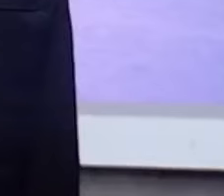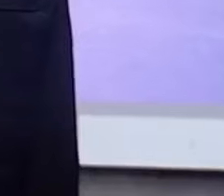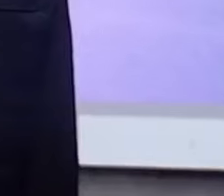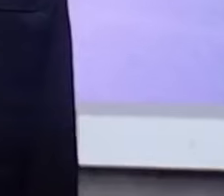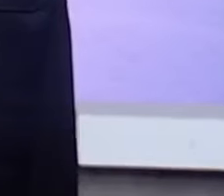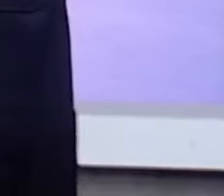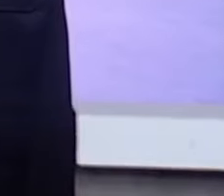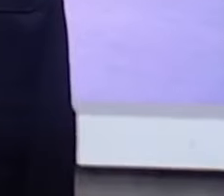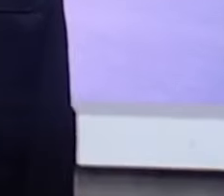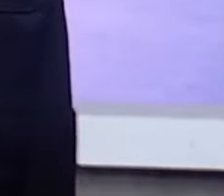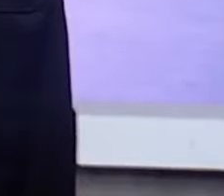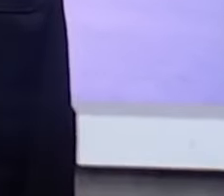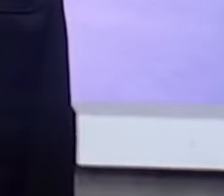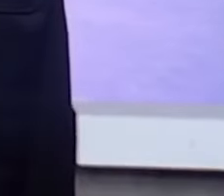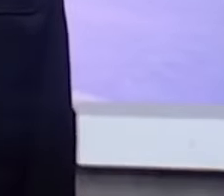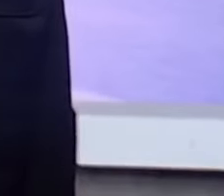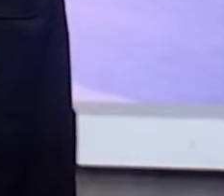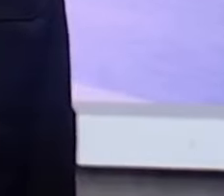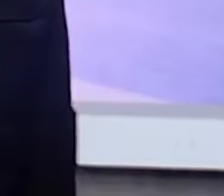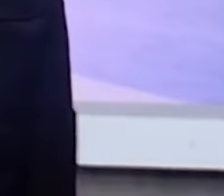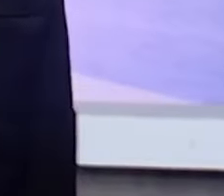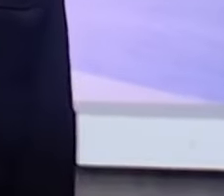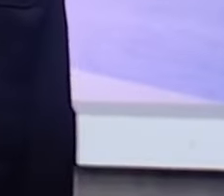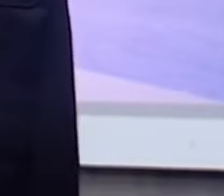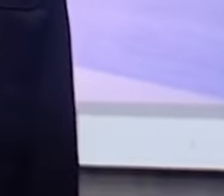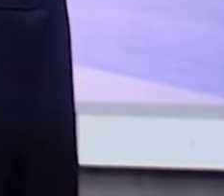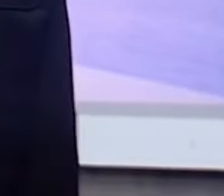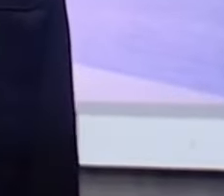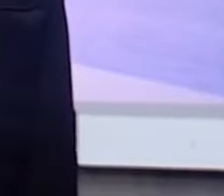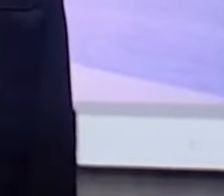sa GMA Integrated News sa YouTube at para sa mga Kapuso abroad,